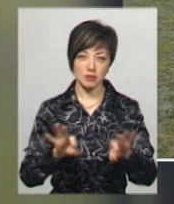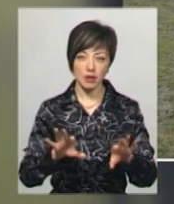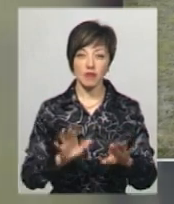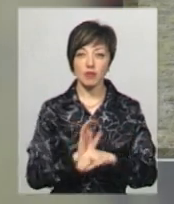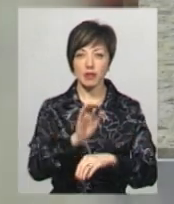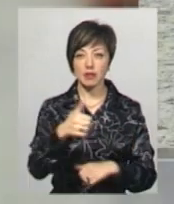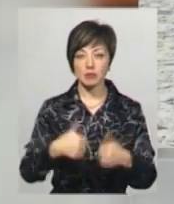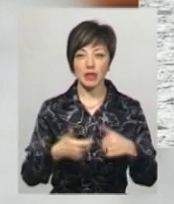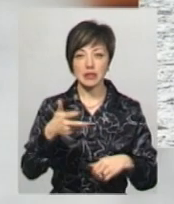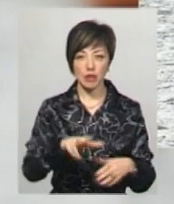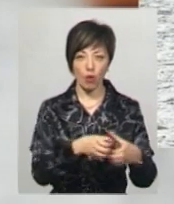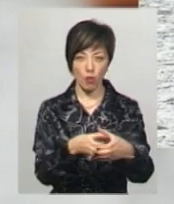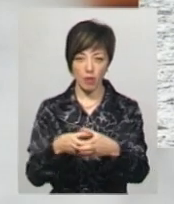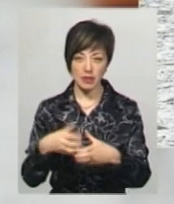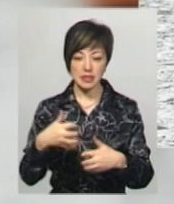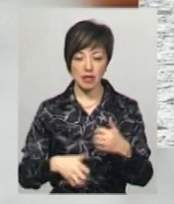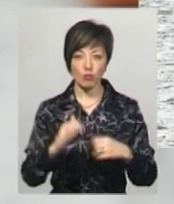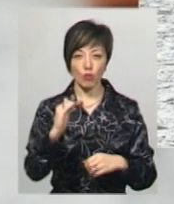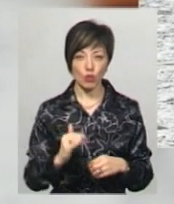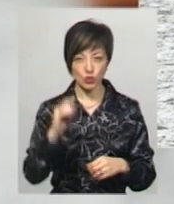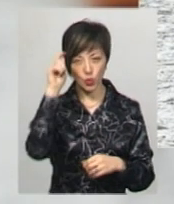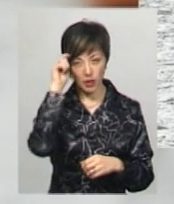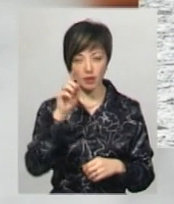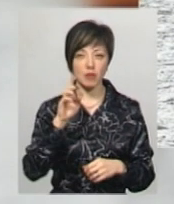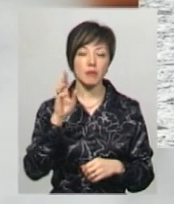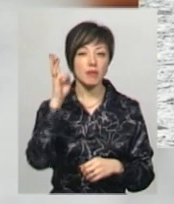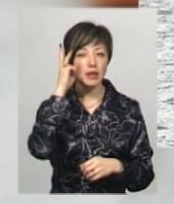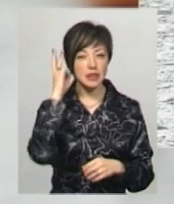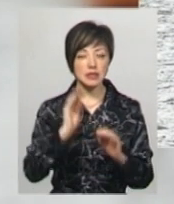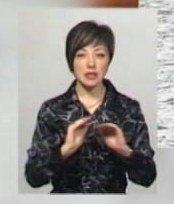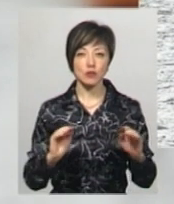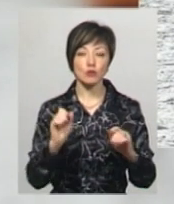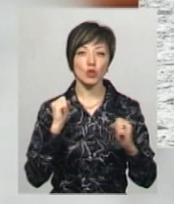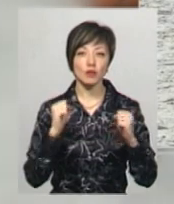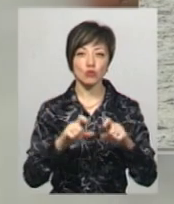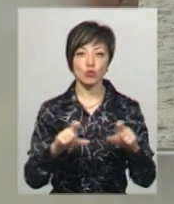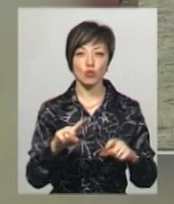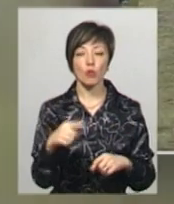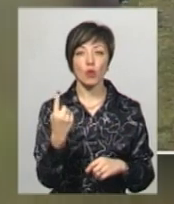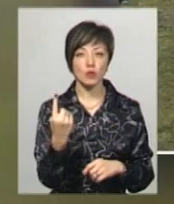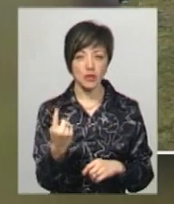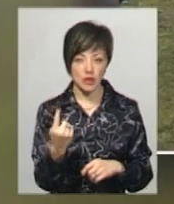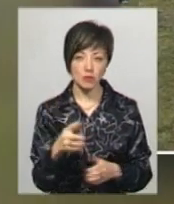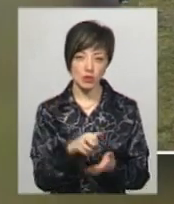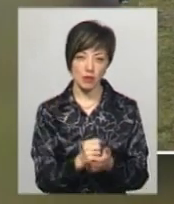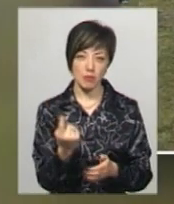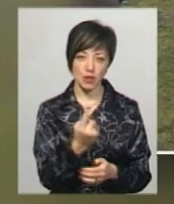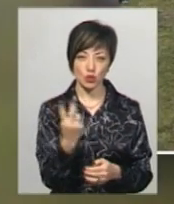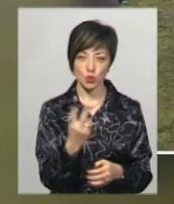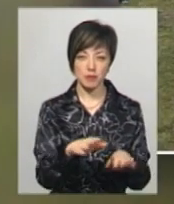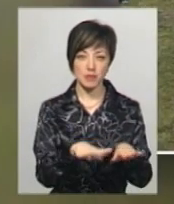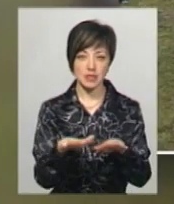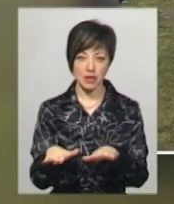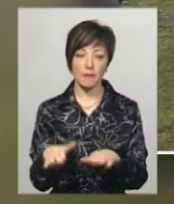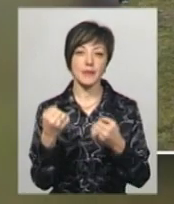відрядив на змагання 3 команди. Серед молодших юнаків хмельницькі регбісти дитячо-юнацької спортивної школи номер 1 посіли 1-е та 2-е